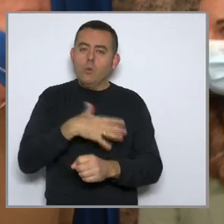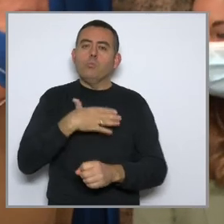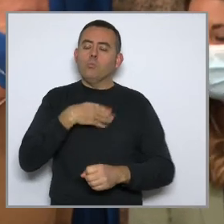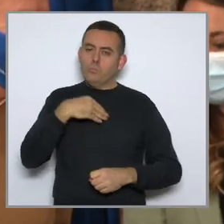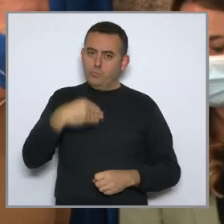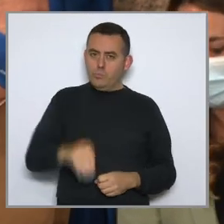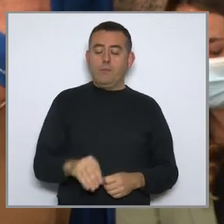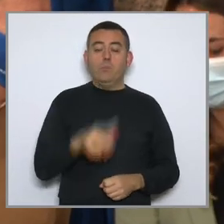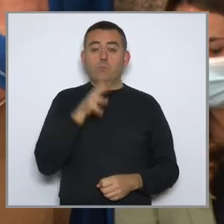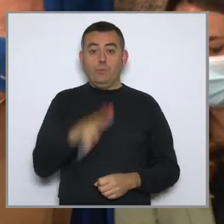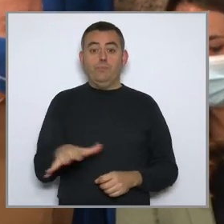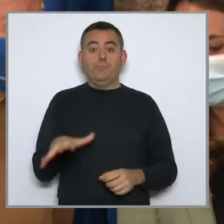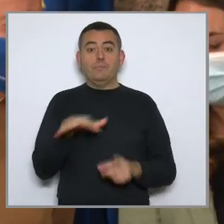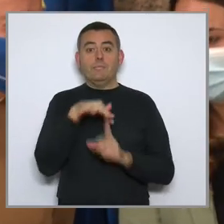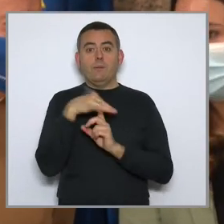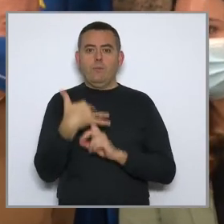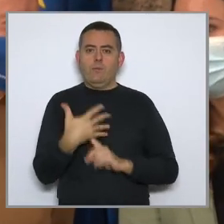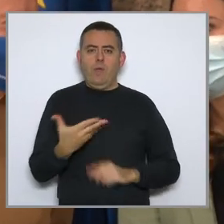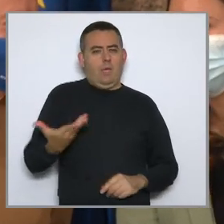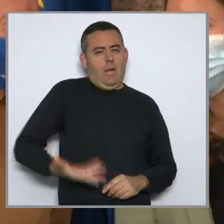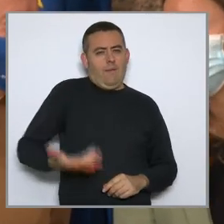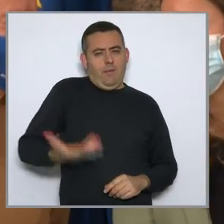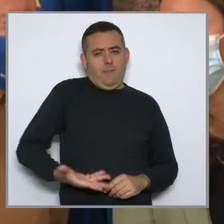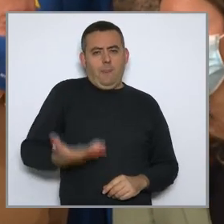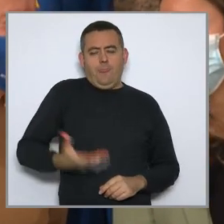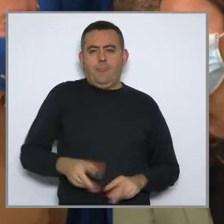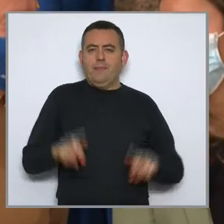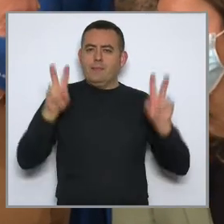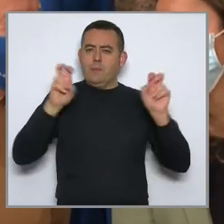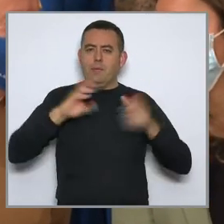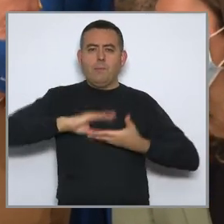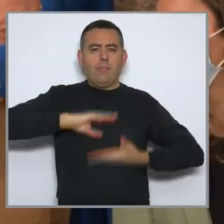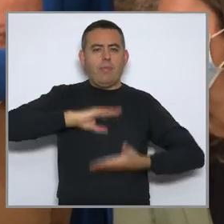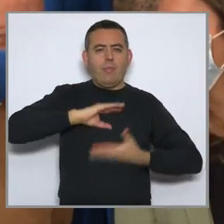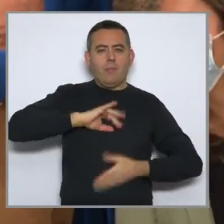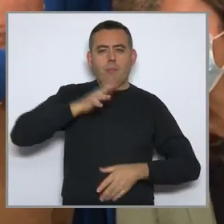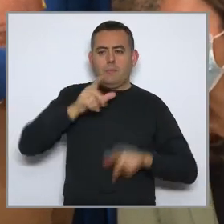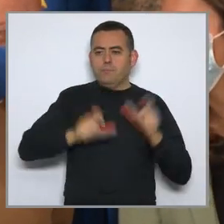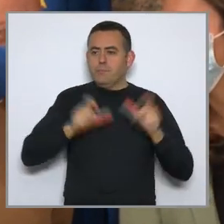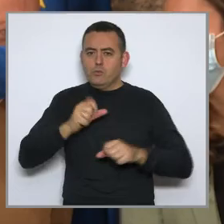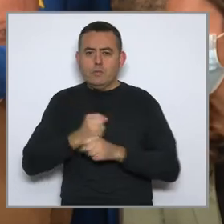d'una gravetat enorme en el que és la capacitat adquisitiva dels treballadors.